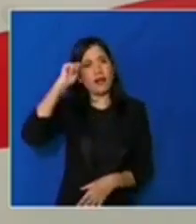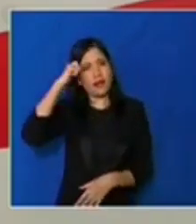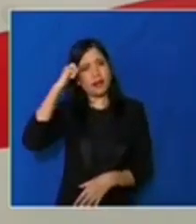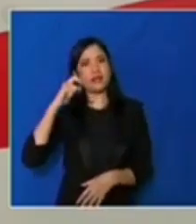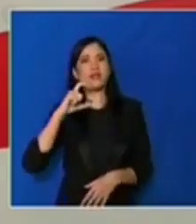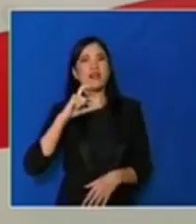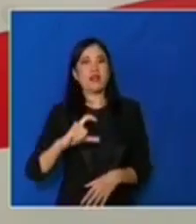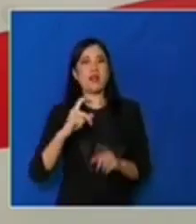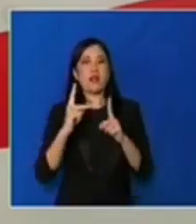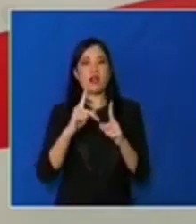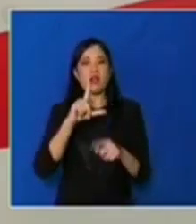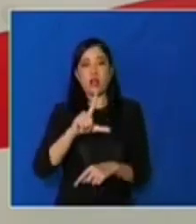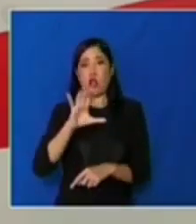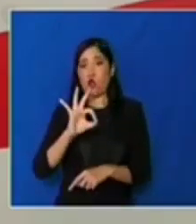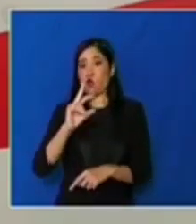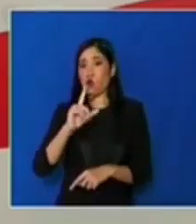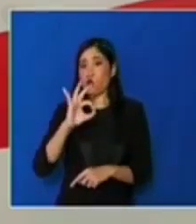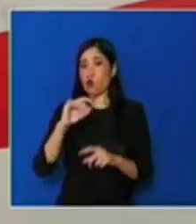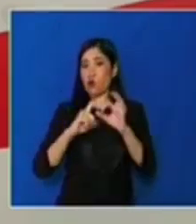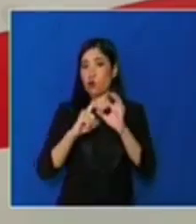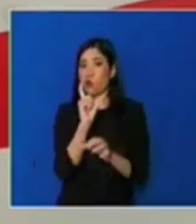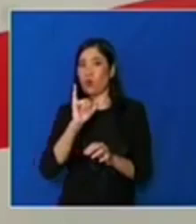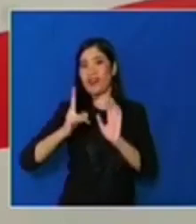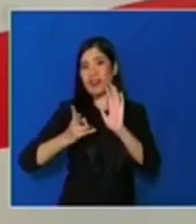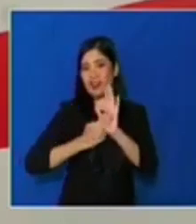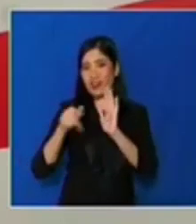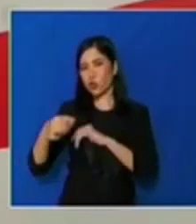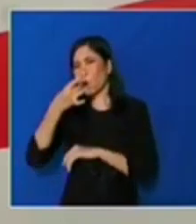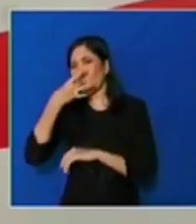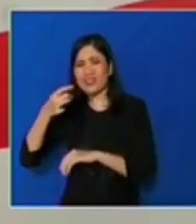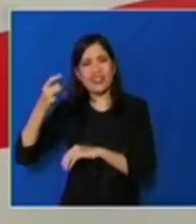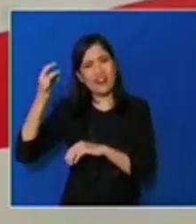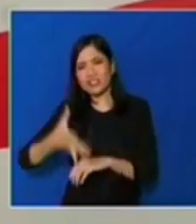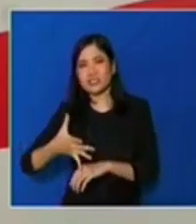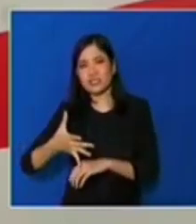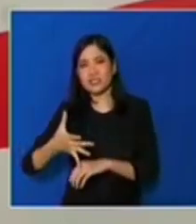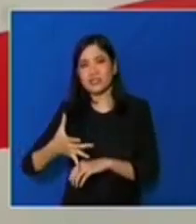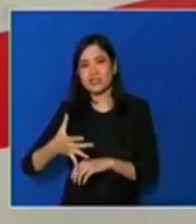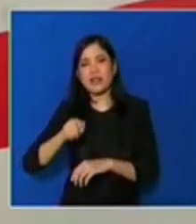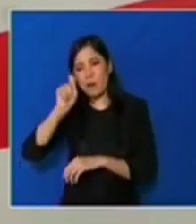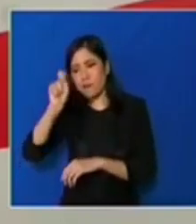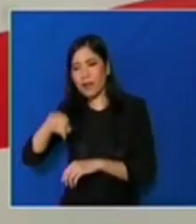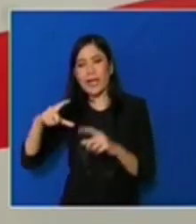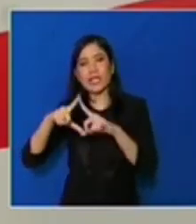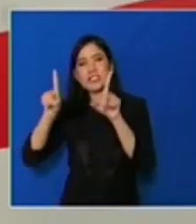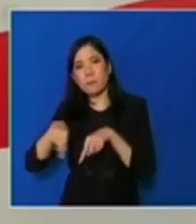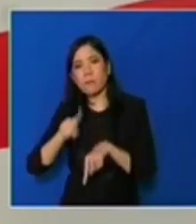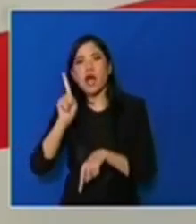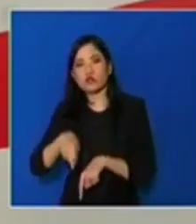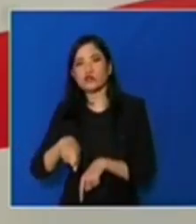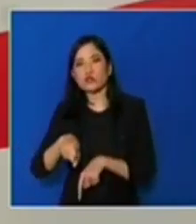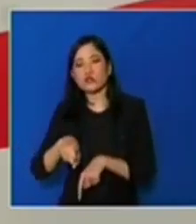klorokuin adalah obat keras yang hanya bisa dibeli dengan menggunakan resep dokter Oleh karena itu kami mohon